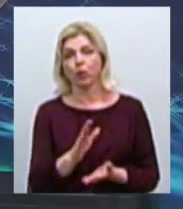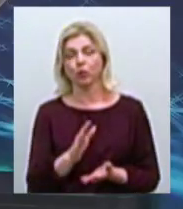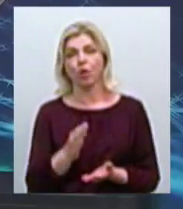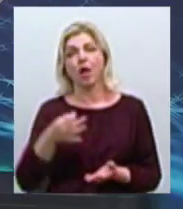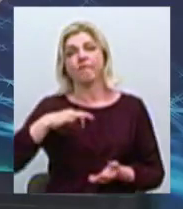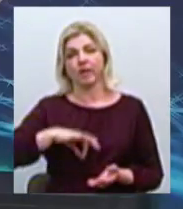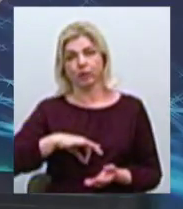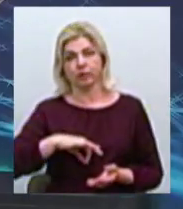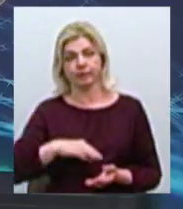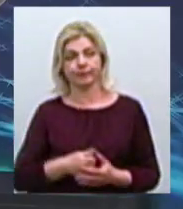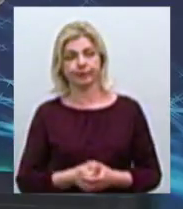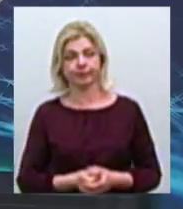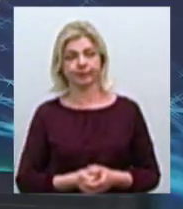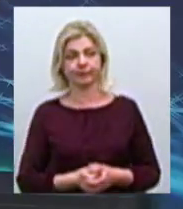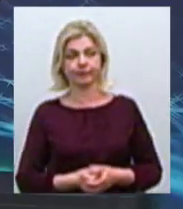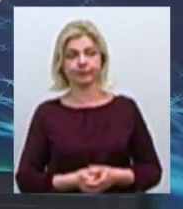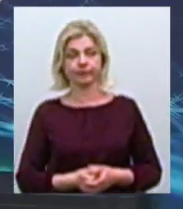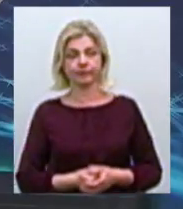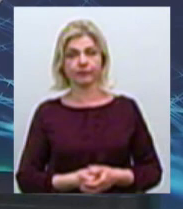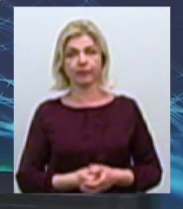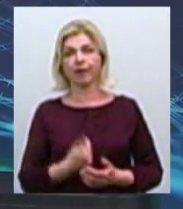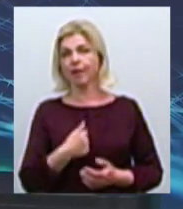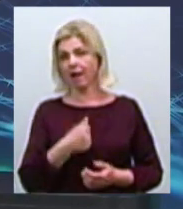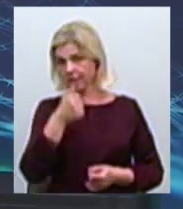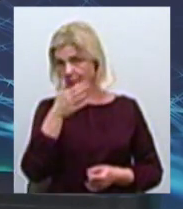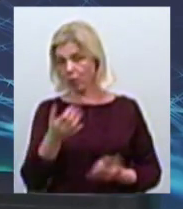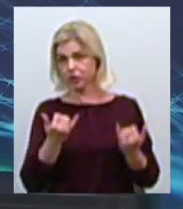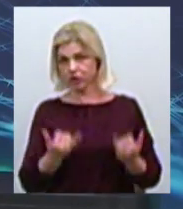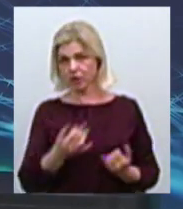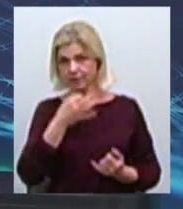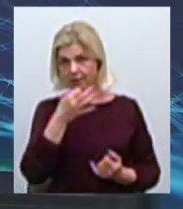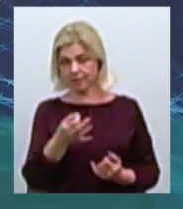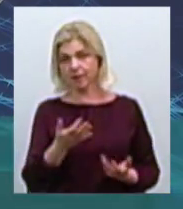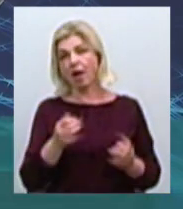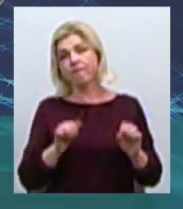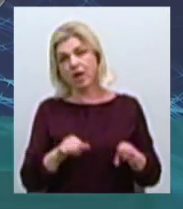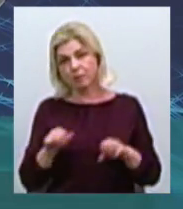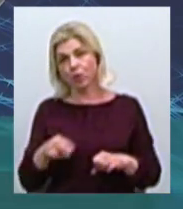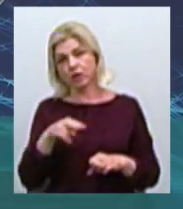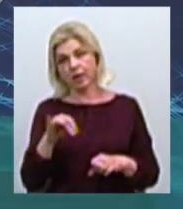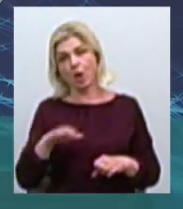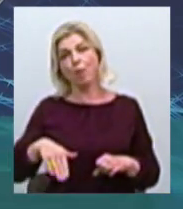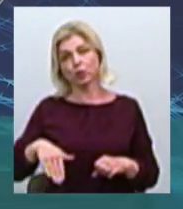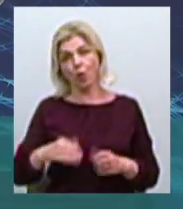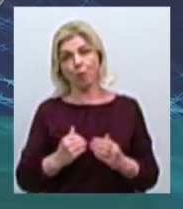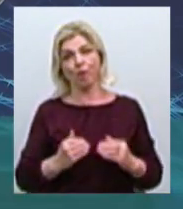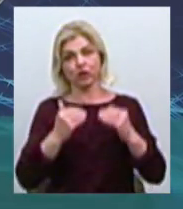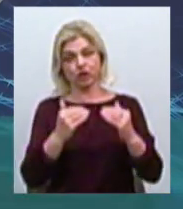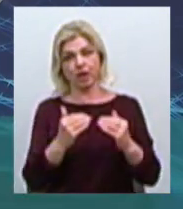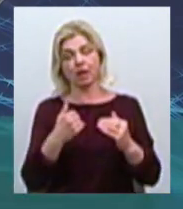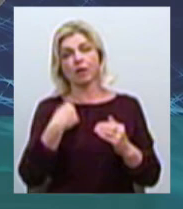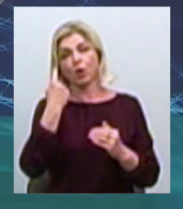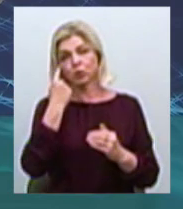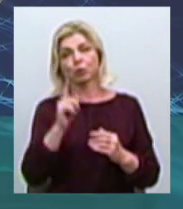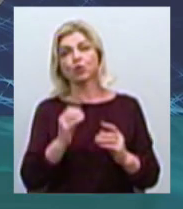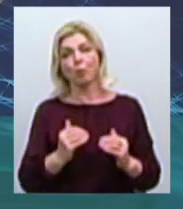якщо рентабельність буде набагато нижче, я не можу зараз сказати, можливо ли потім повищення. Я думаю, що повищення